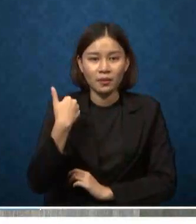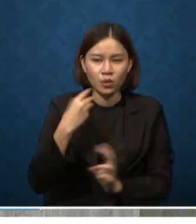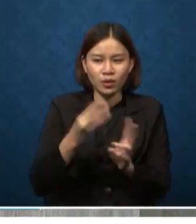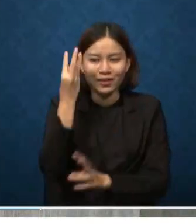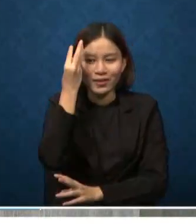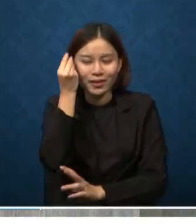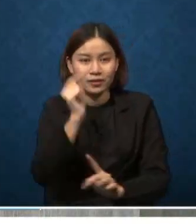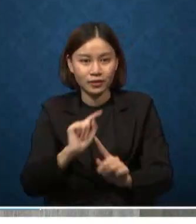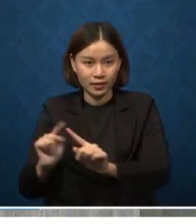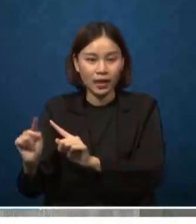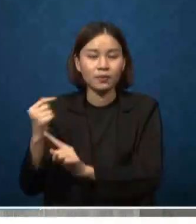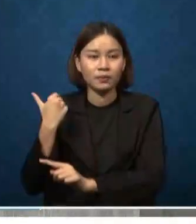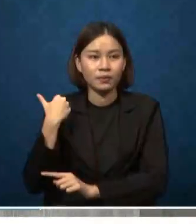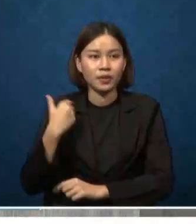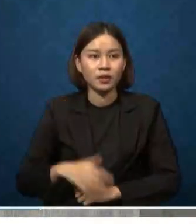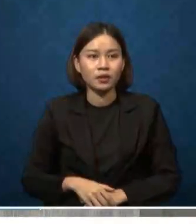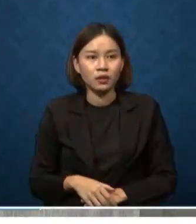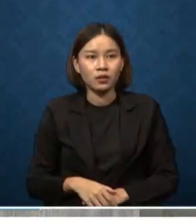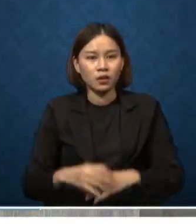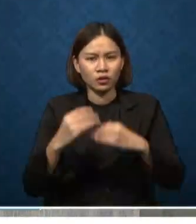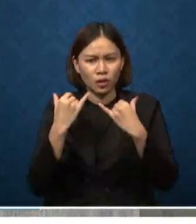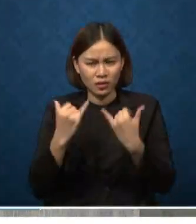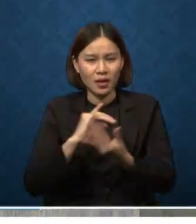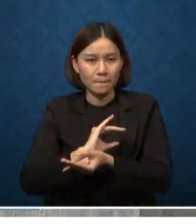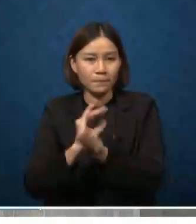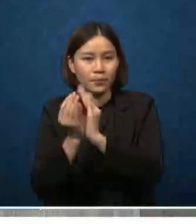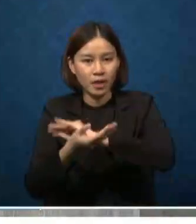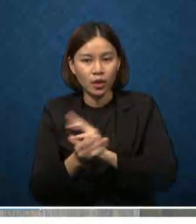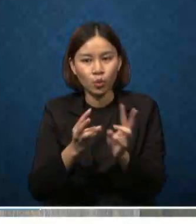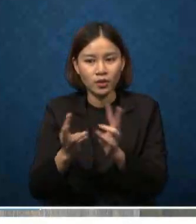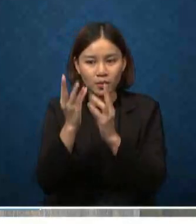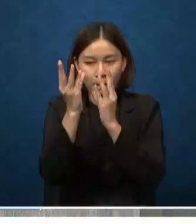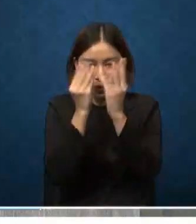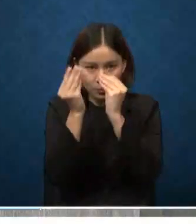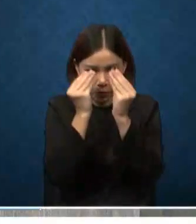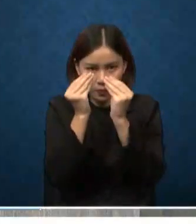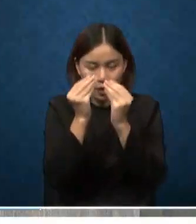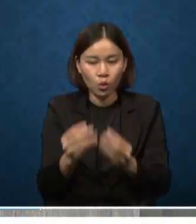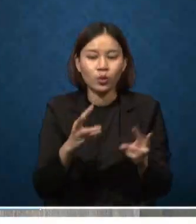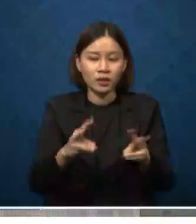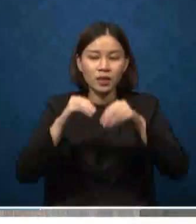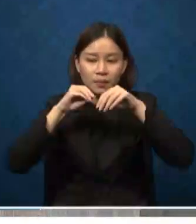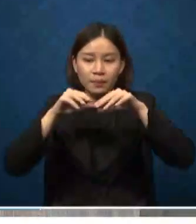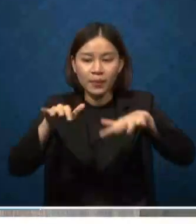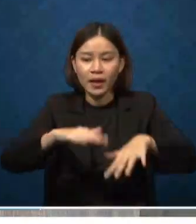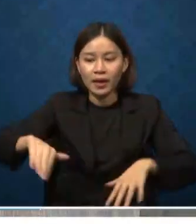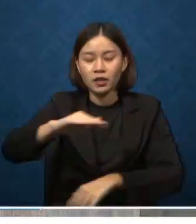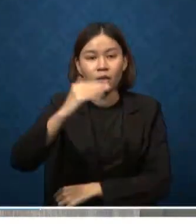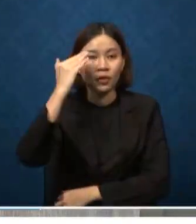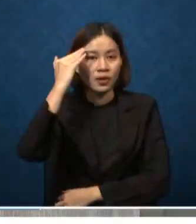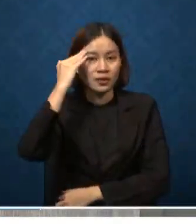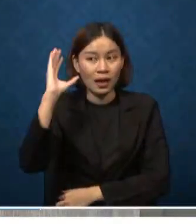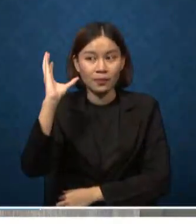มองยุคสมัยมันได้เปลี่ยนไปวิธีการเรียนรู้วิธีการเผยแพร่ให้คนอื่นเขารับทราบให้